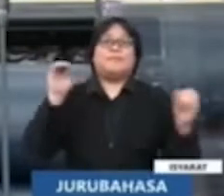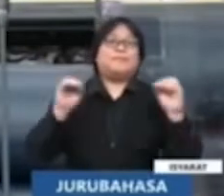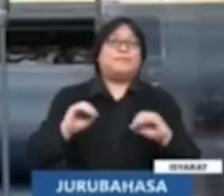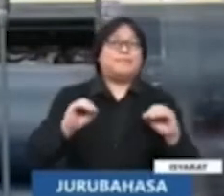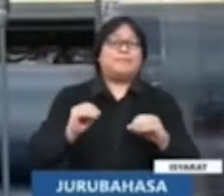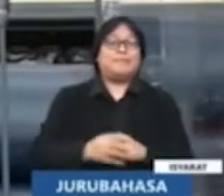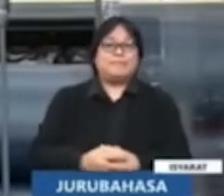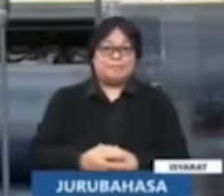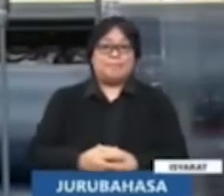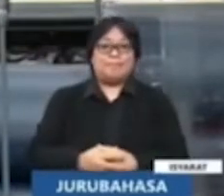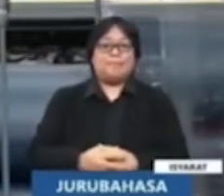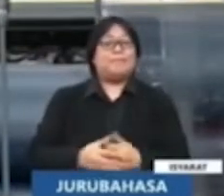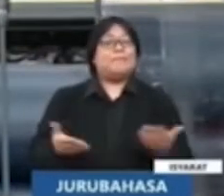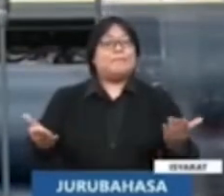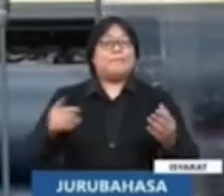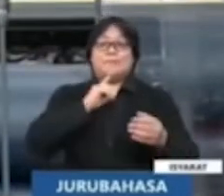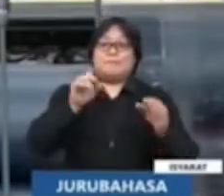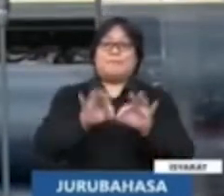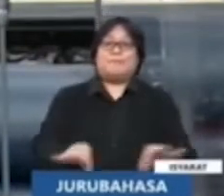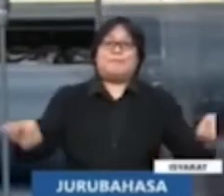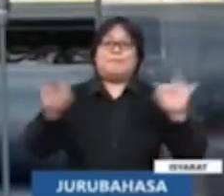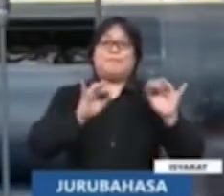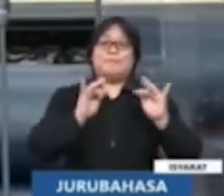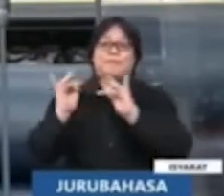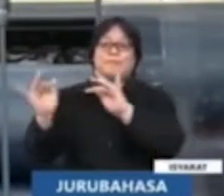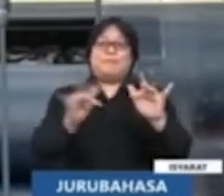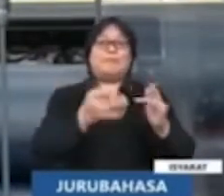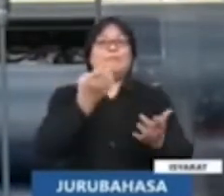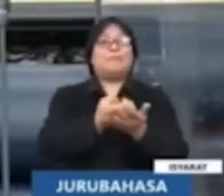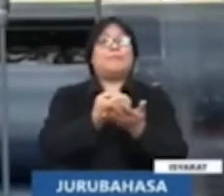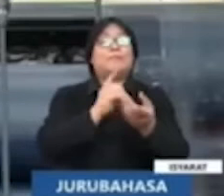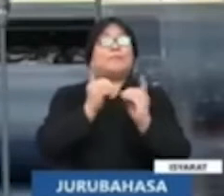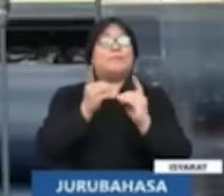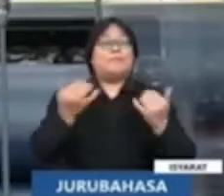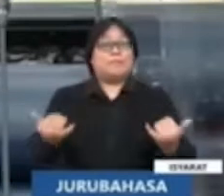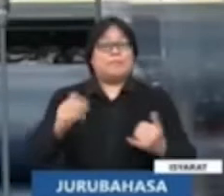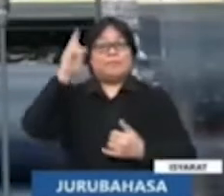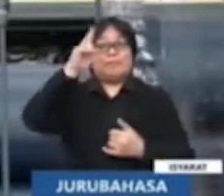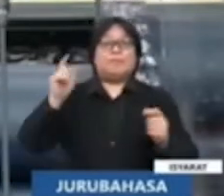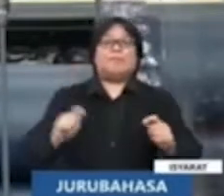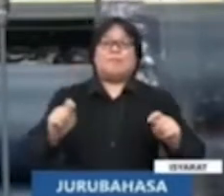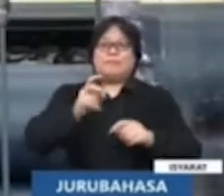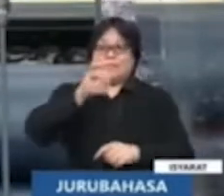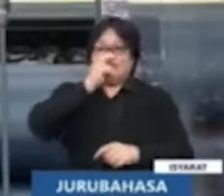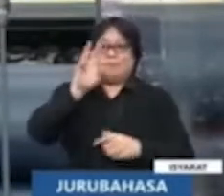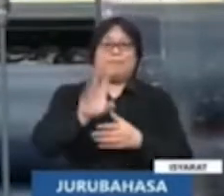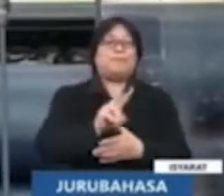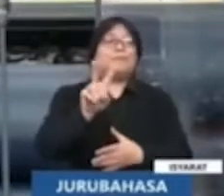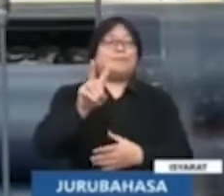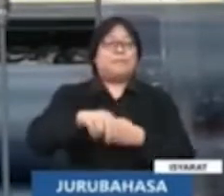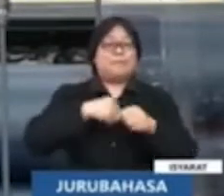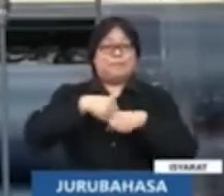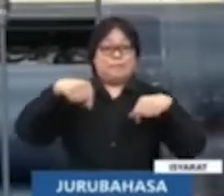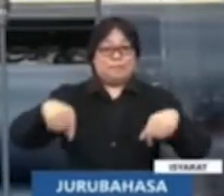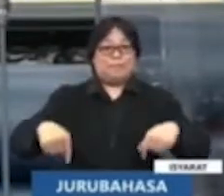berlaku seperti yang diharapkan. Membandangkan pentingnya konektiviti dan ekonomi digital buat negara, kerajaan telah mengambil tindakan tegas pada bulan Februari